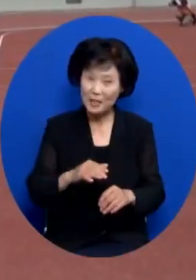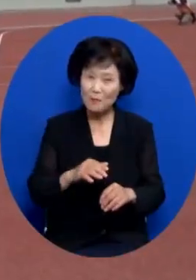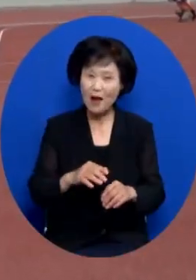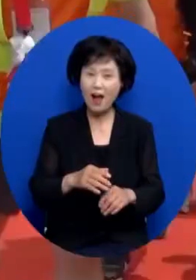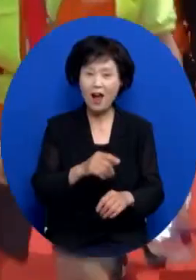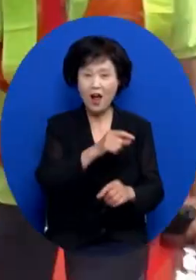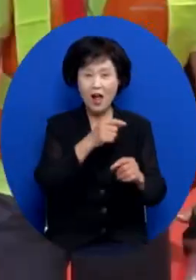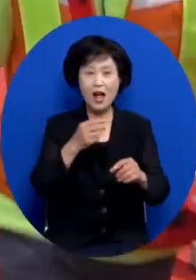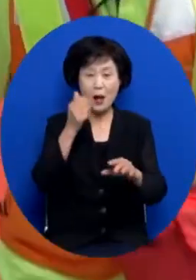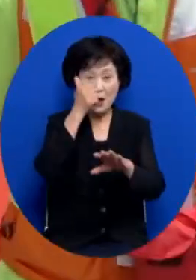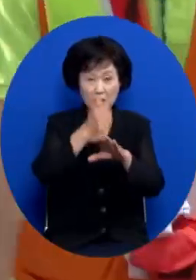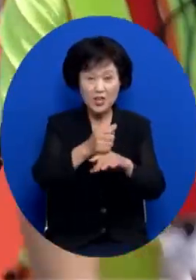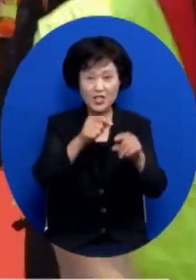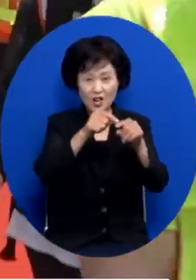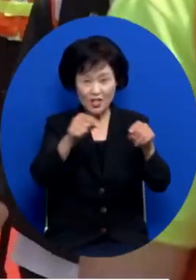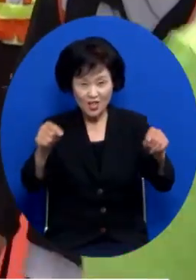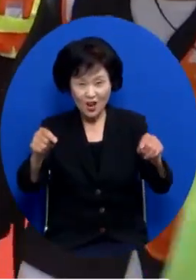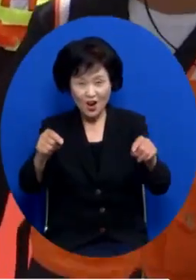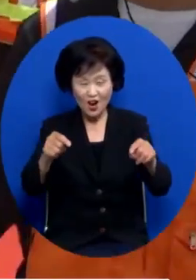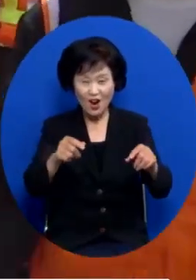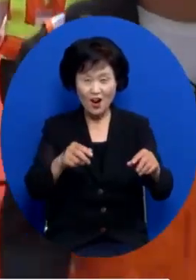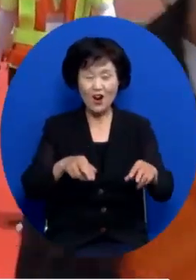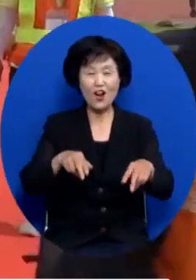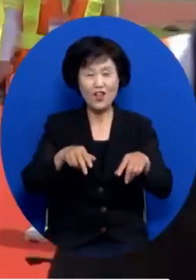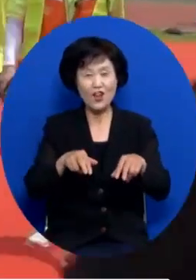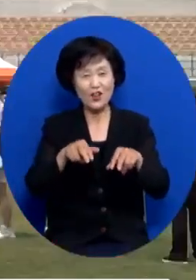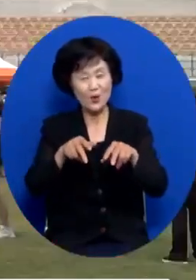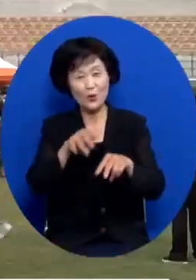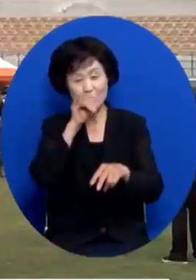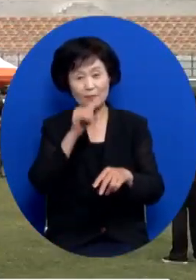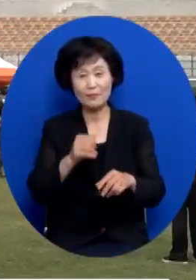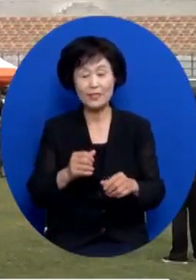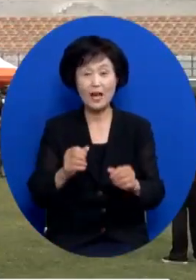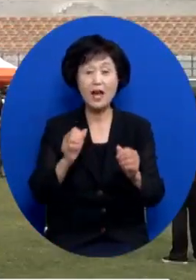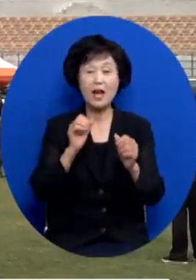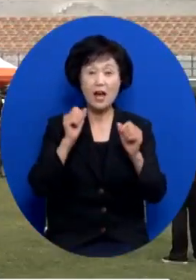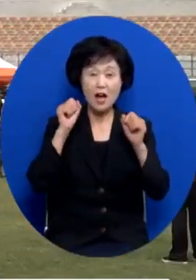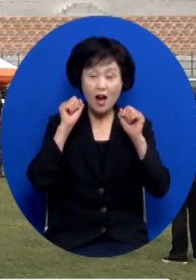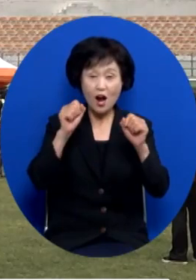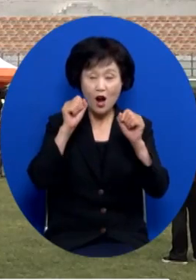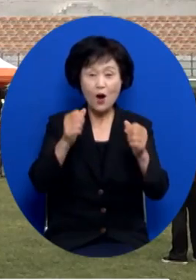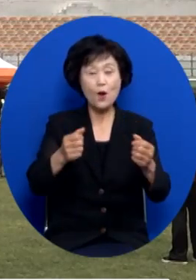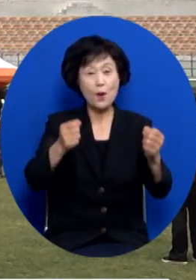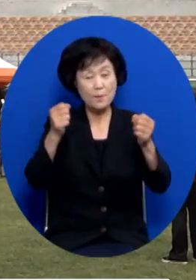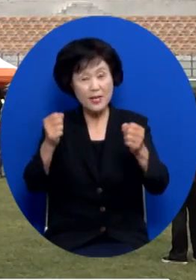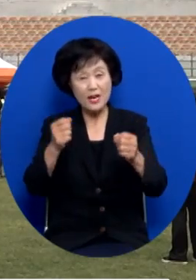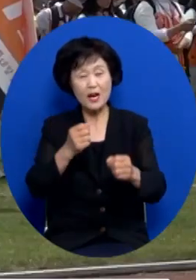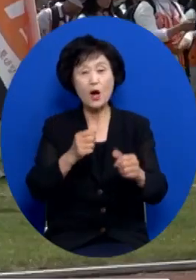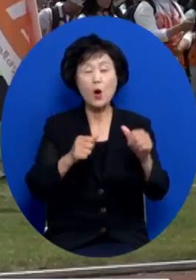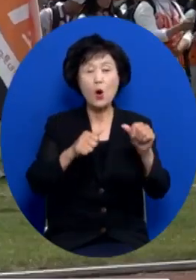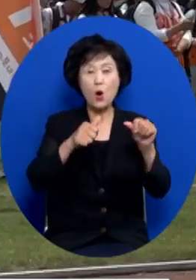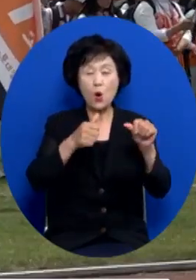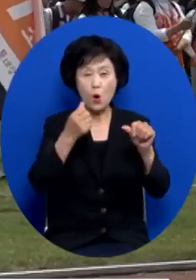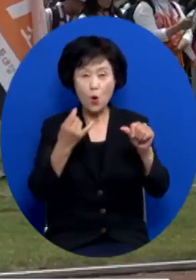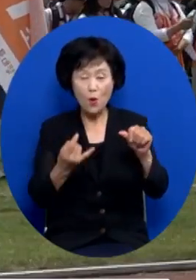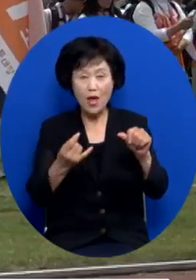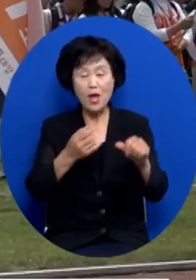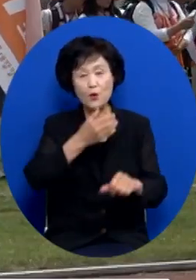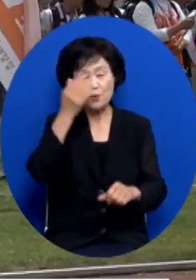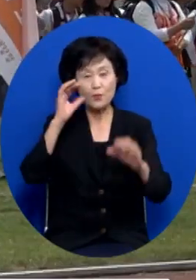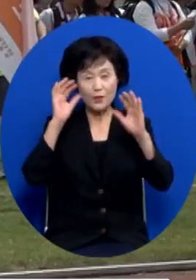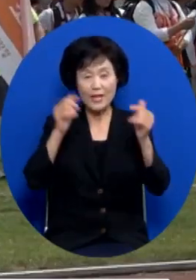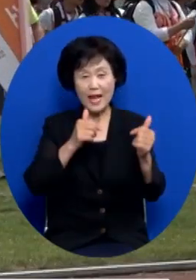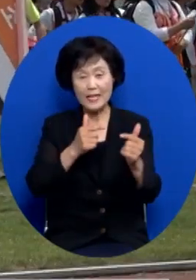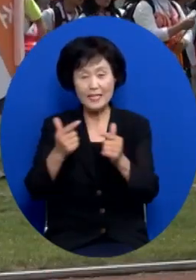향합니다. 이들을 맞이하는 환호와 폭죽, 응원 피켓들, 제5회 꿈꾸는 아이들, 호, 국토대장정 1기